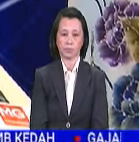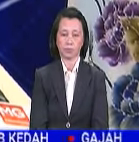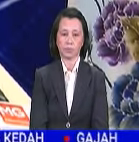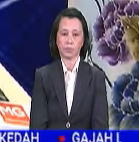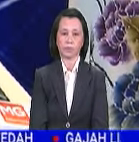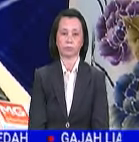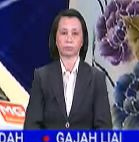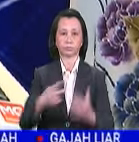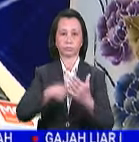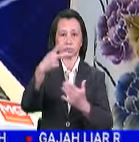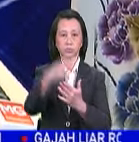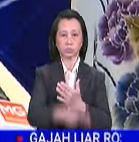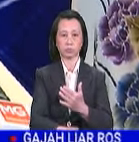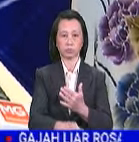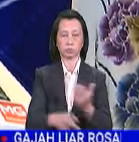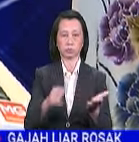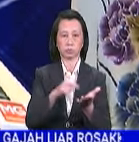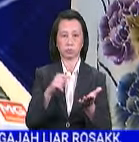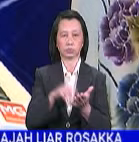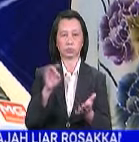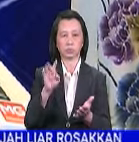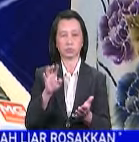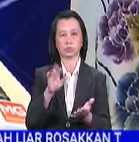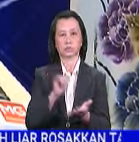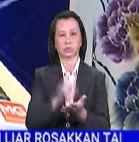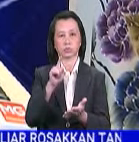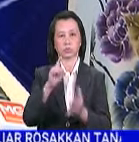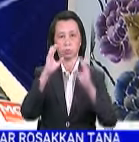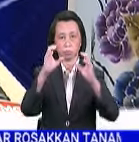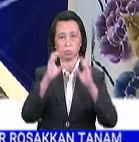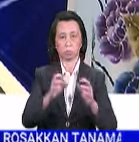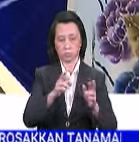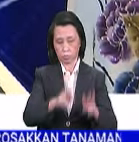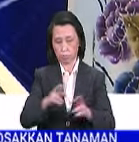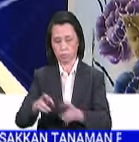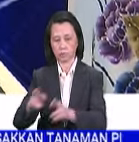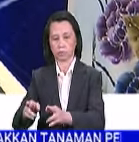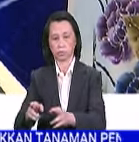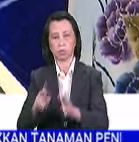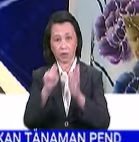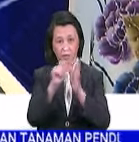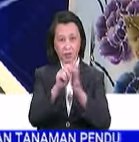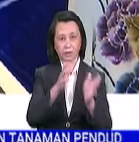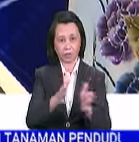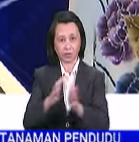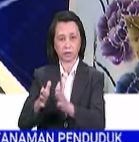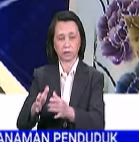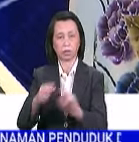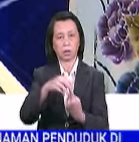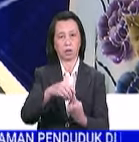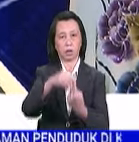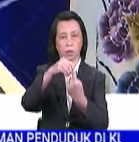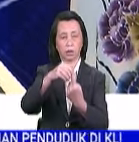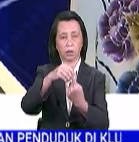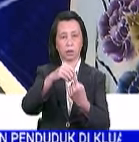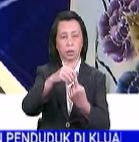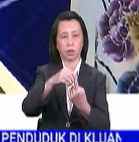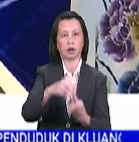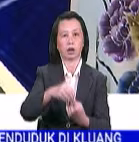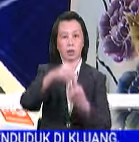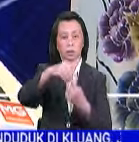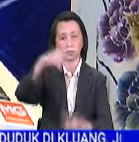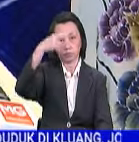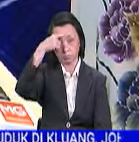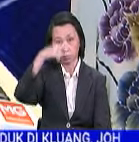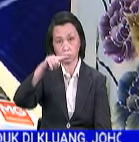Jadi program CYCOR ini merupakan satu kaedah terancang yang khusus dikhususkan